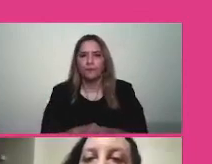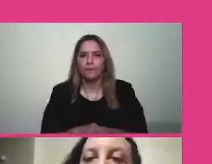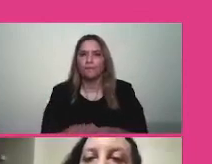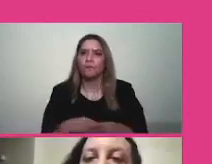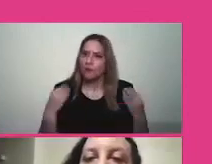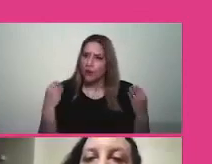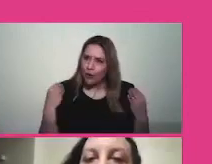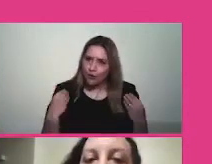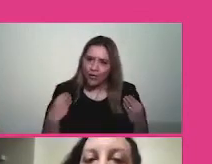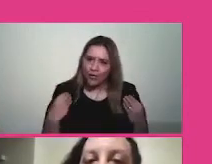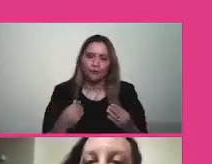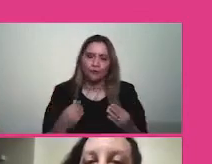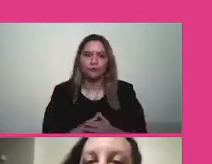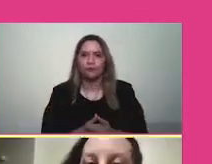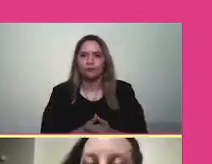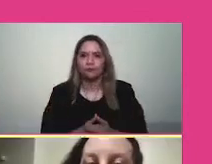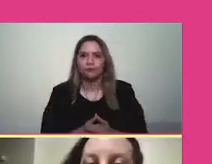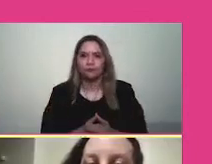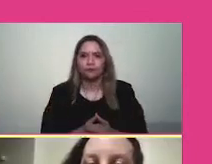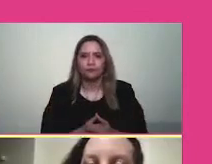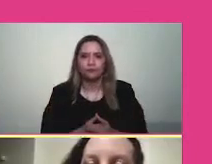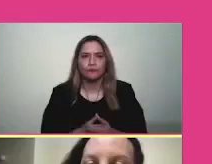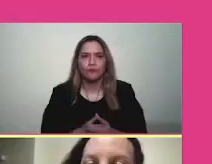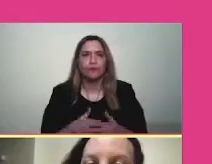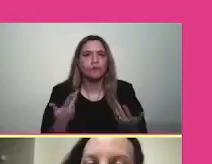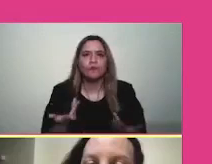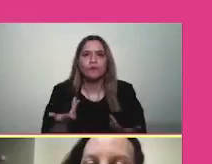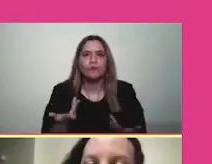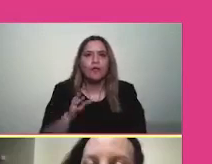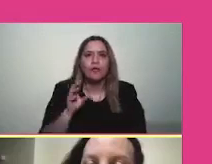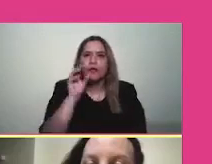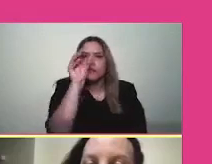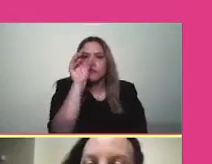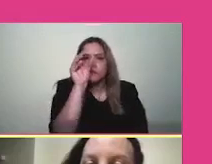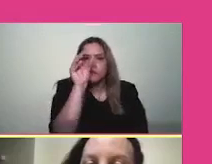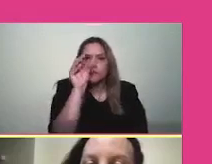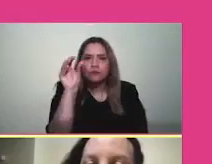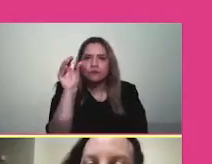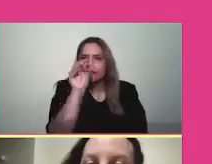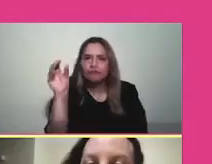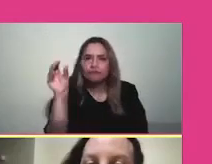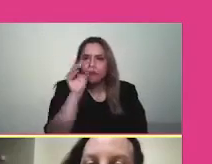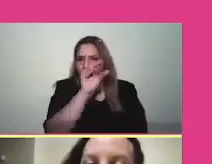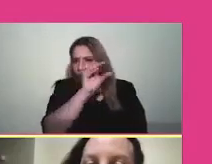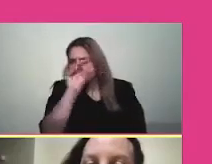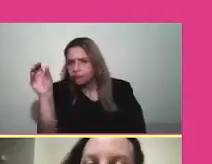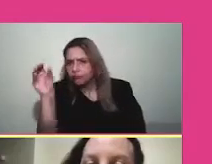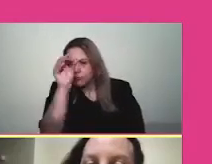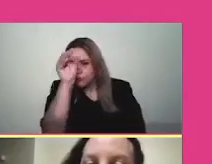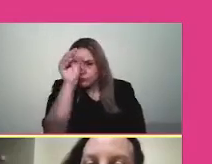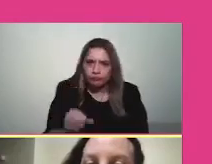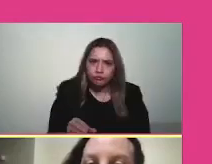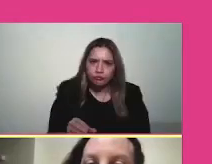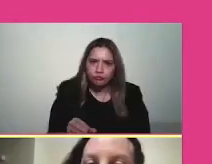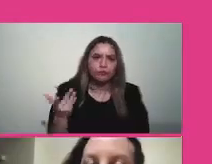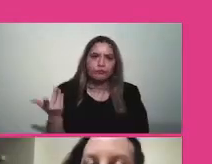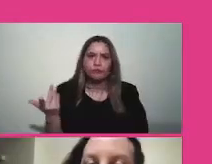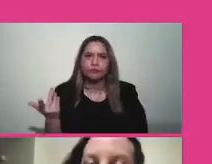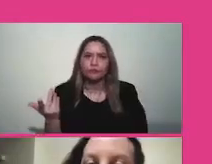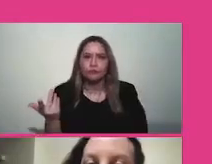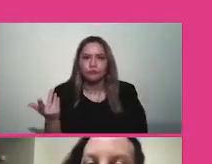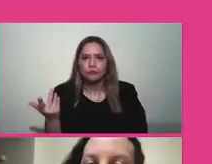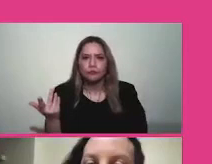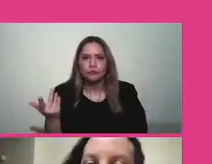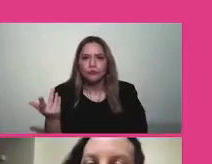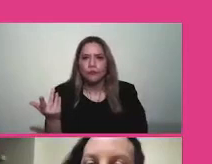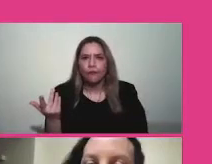Ωραία. Προς τα πού θα ήθελες να πάει αυτό εδώ το μπλε πιόνι, προς τα δω ή προς τα δω? Προς τα δω,